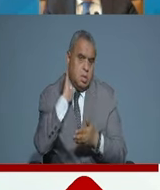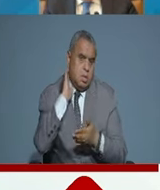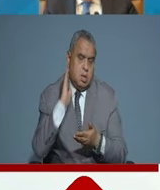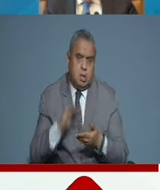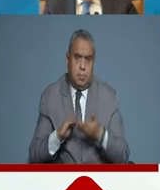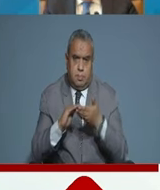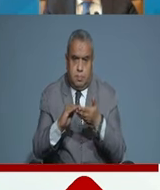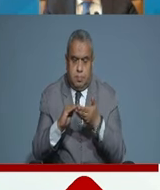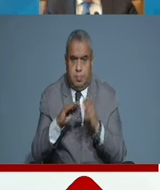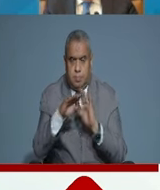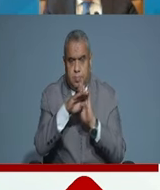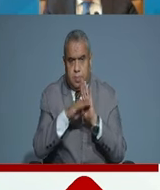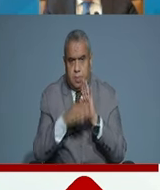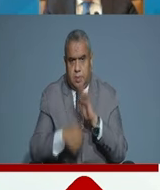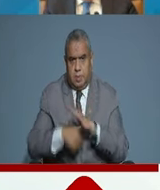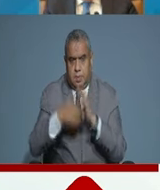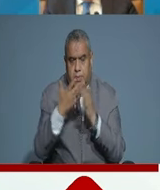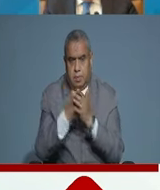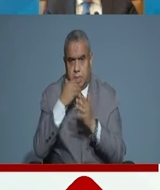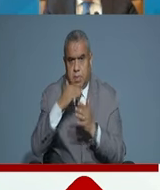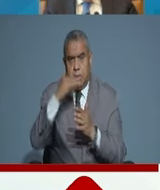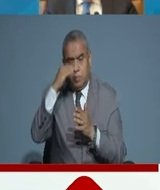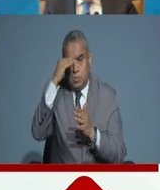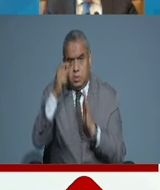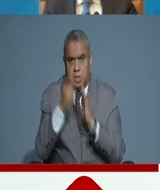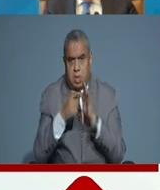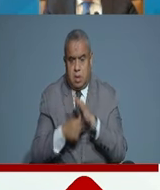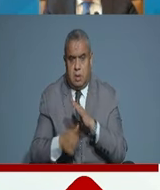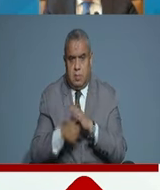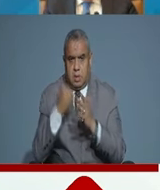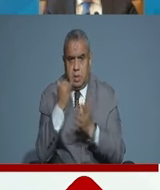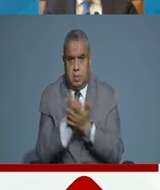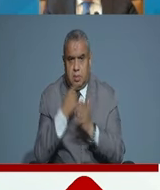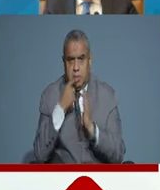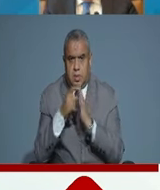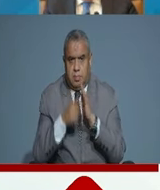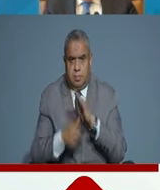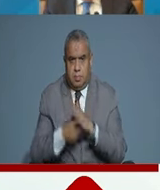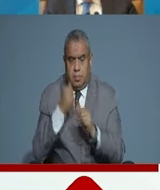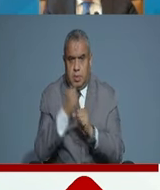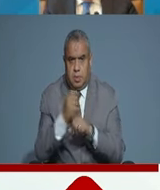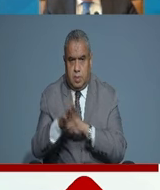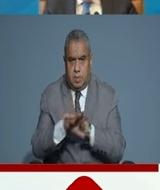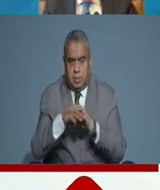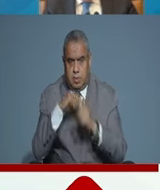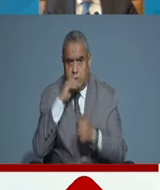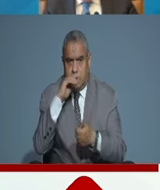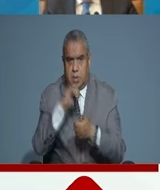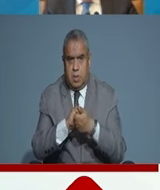التمثيل العادل مستقبلا بما في ذلك عكس